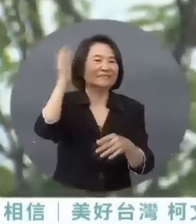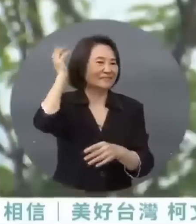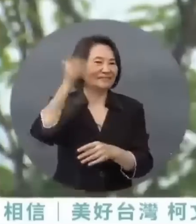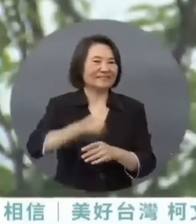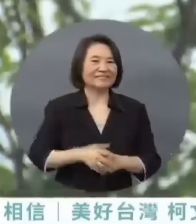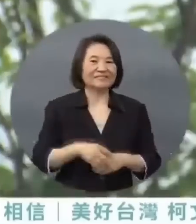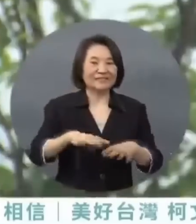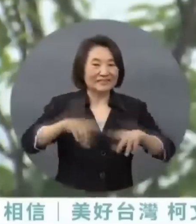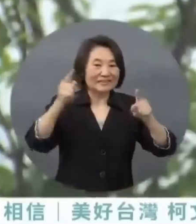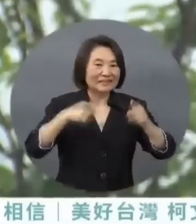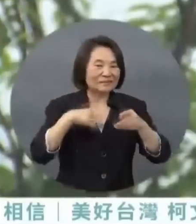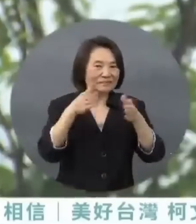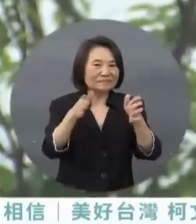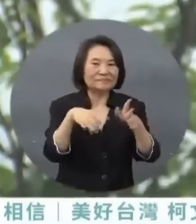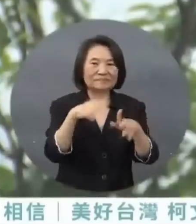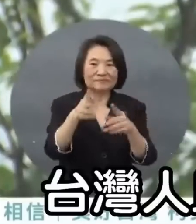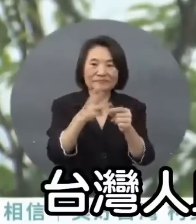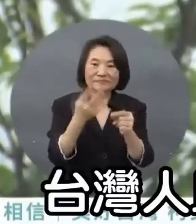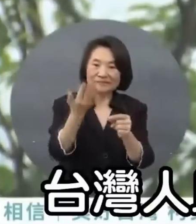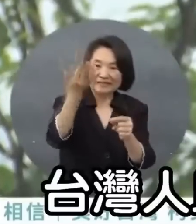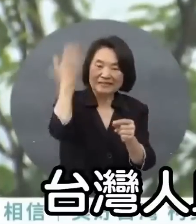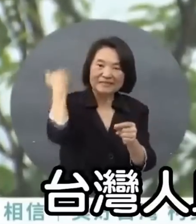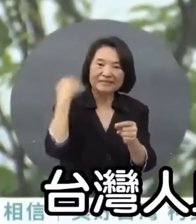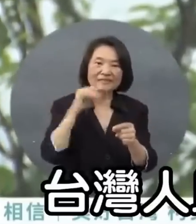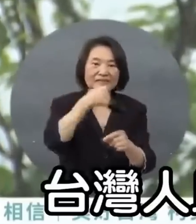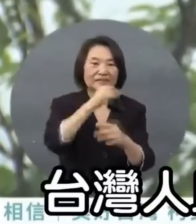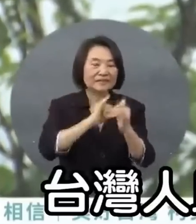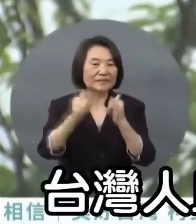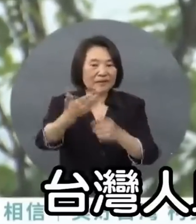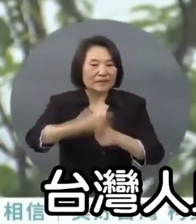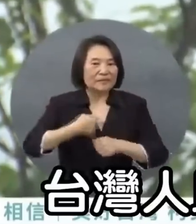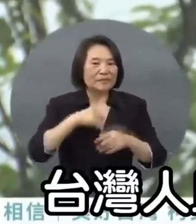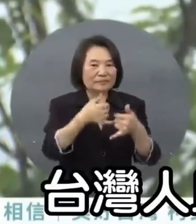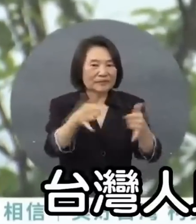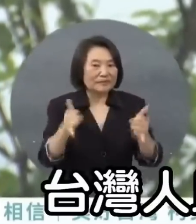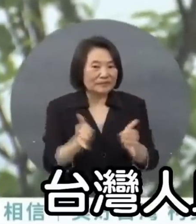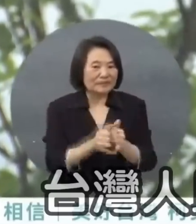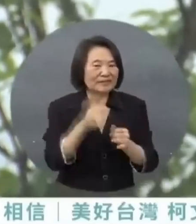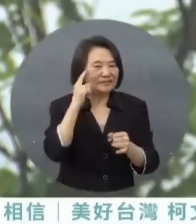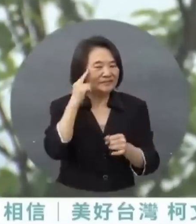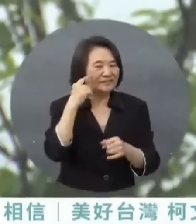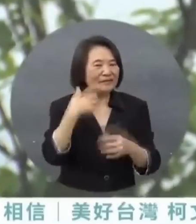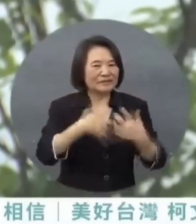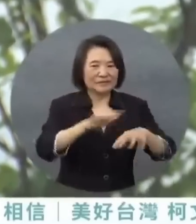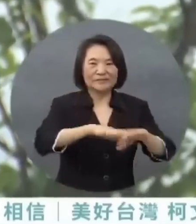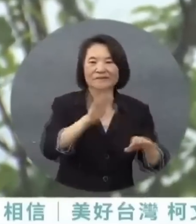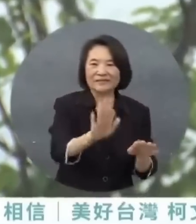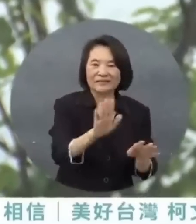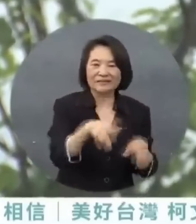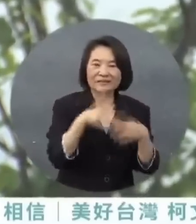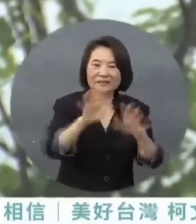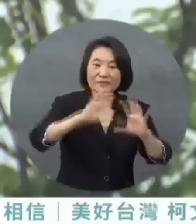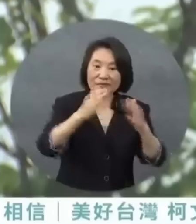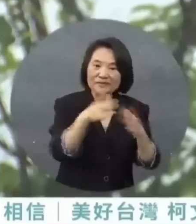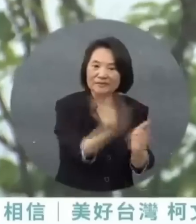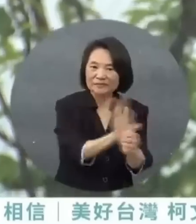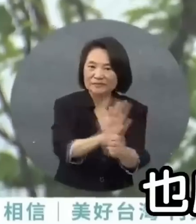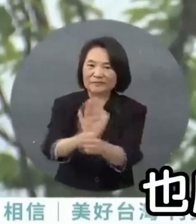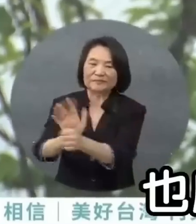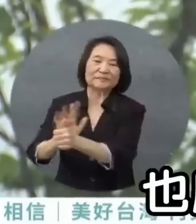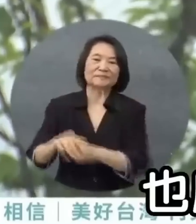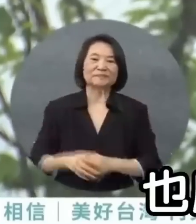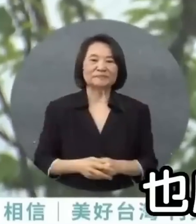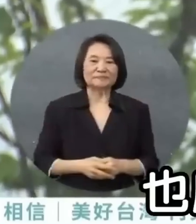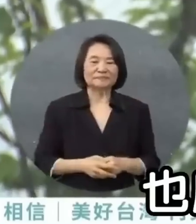首先，感谢三年前台湾人民给台湾民众党一个机会，来服务这个国家，